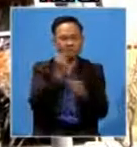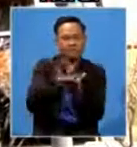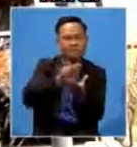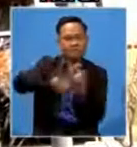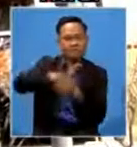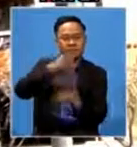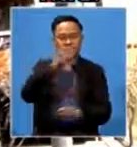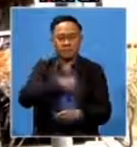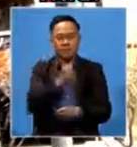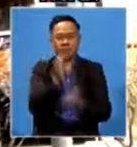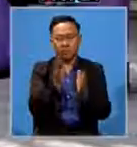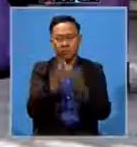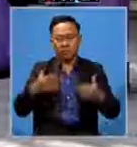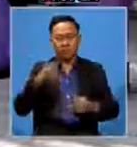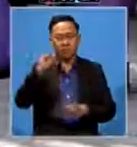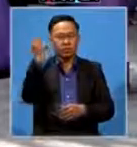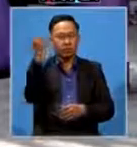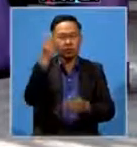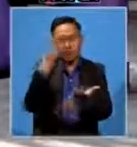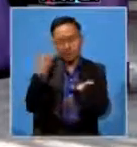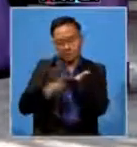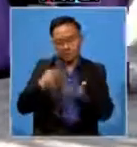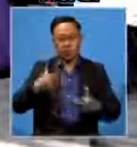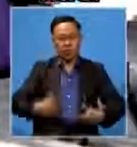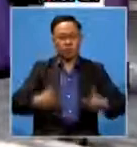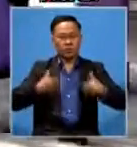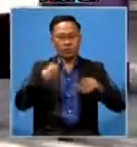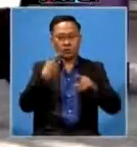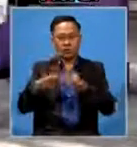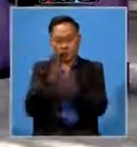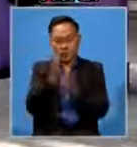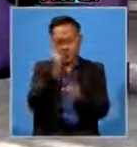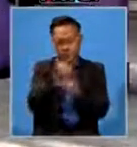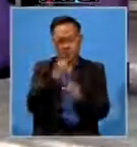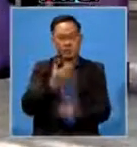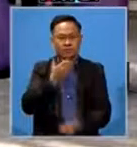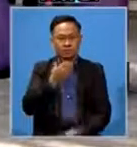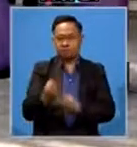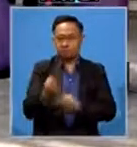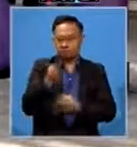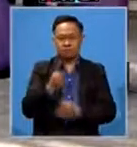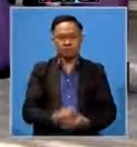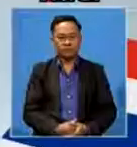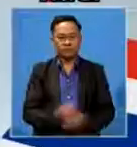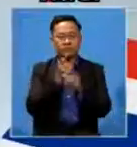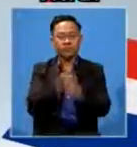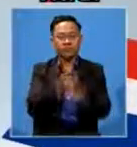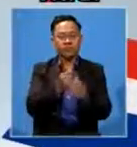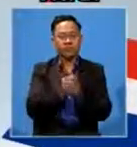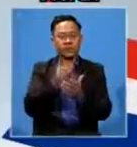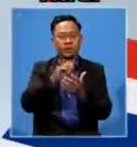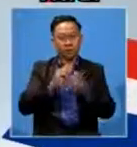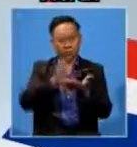ครองมีสวัสดิการและมีหลักประกันชีวิตในการทำงานที่มั่นคงอย่างเท่าเทียมกันตามนโยบายของพลเอกประยุทธ์